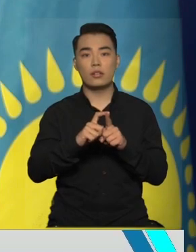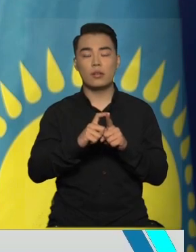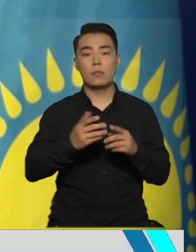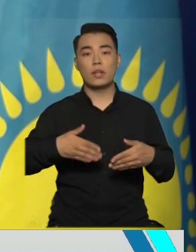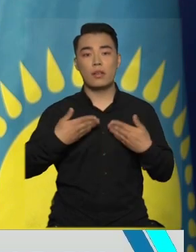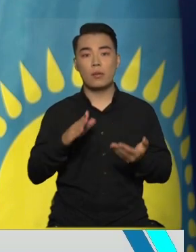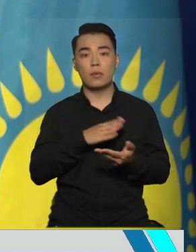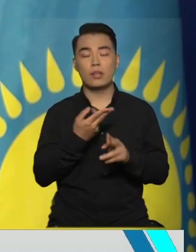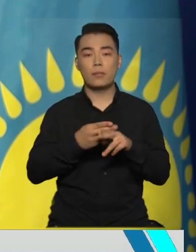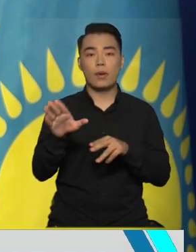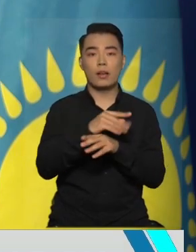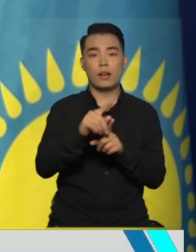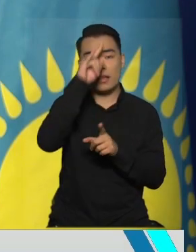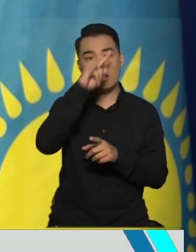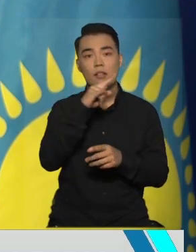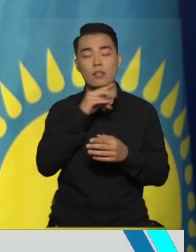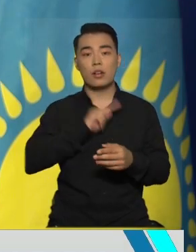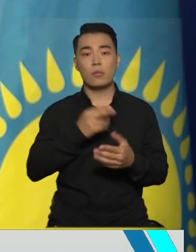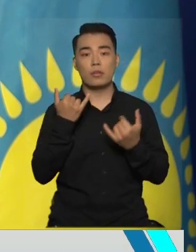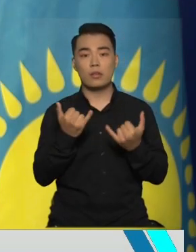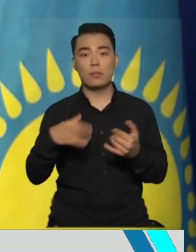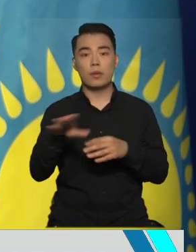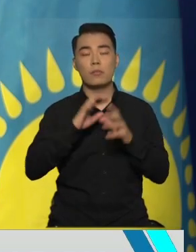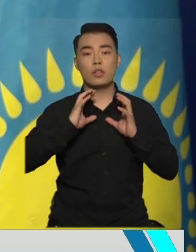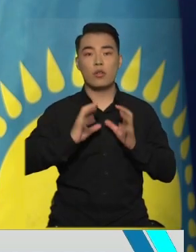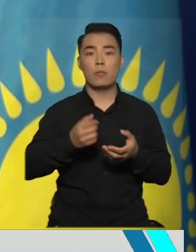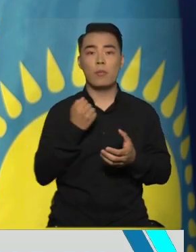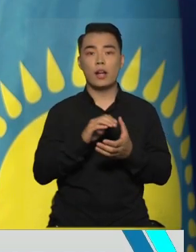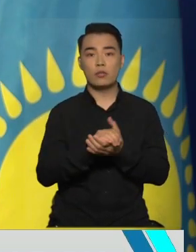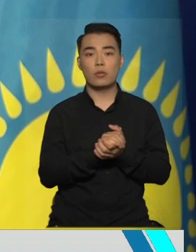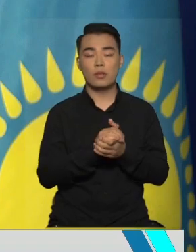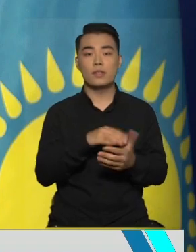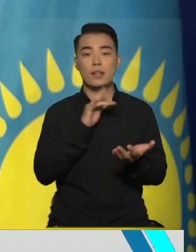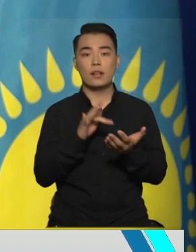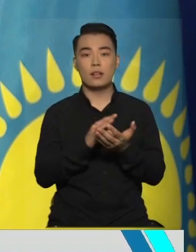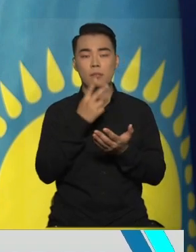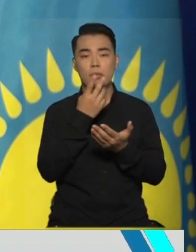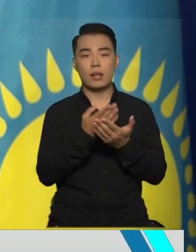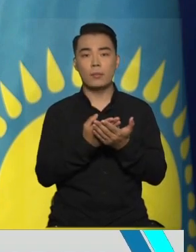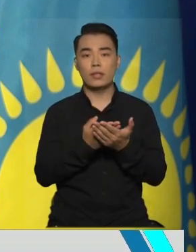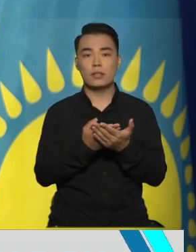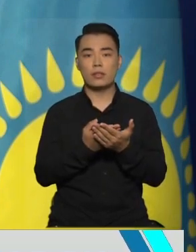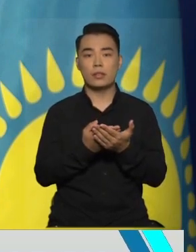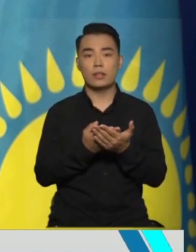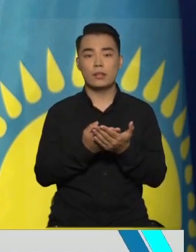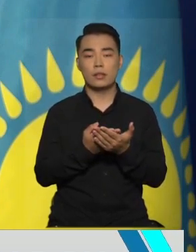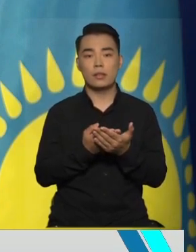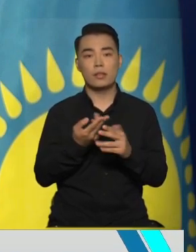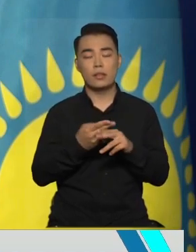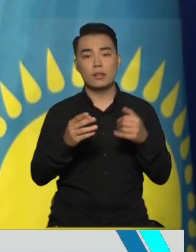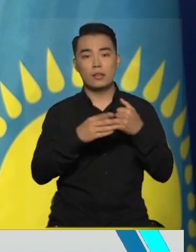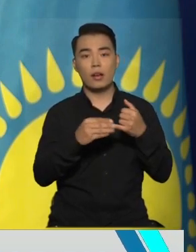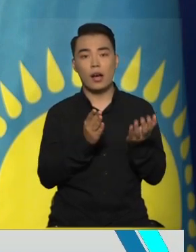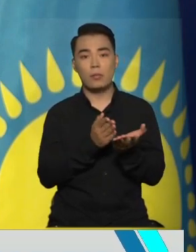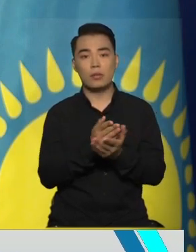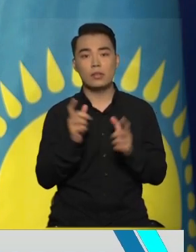поприветствовал намерение Казахстана работать с его международными партнерами с целью недопущения использования своей территории для